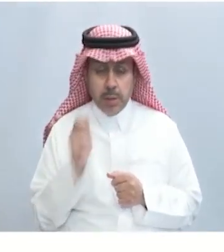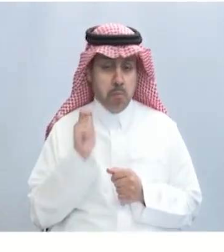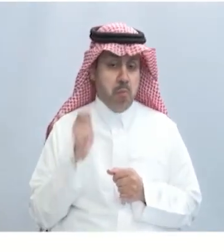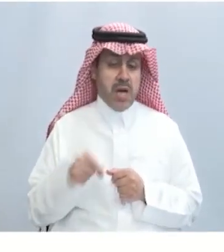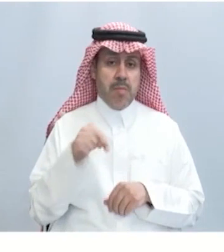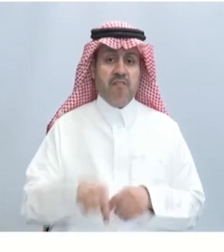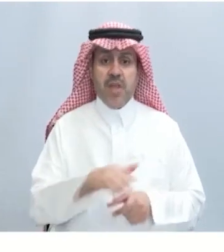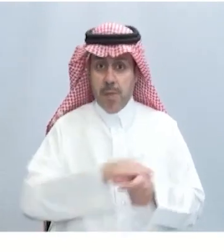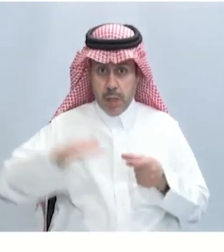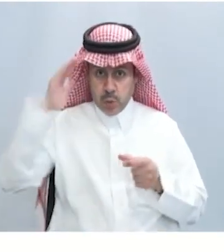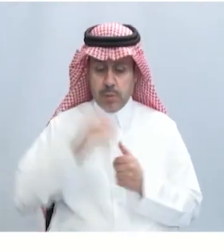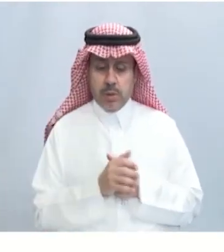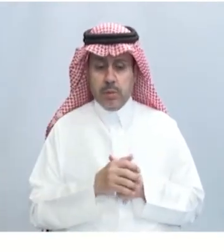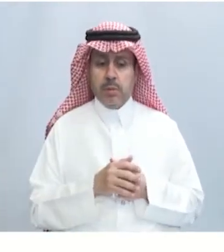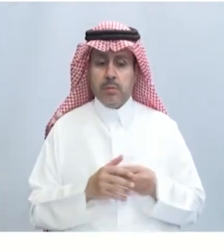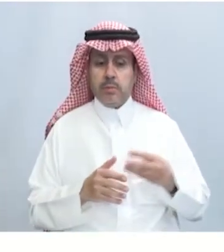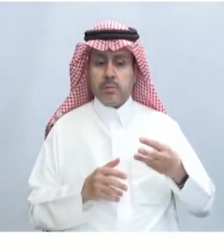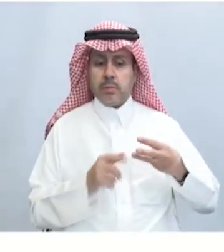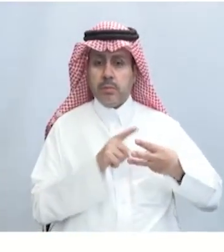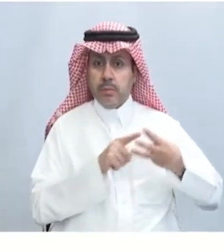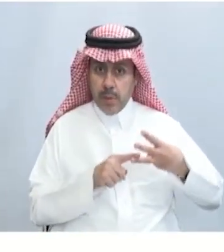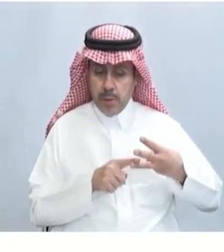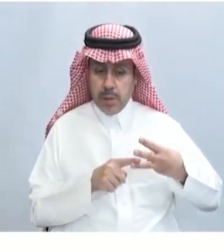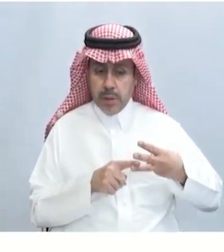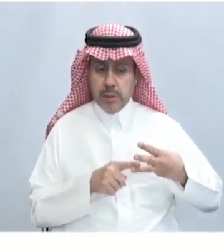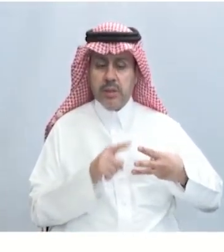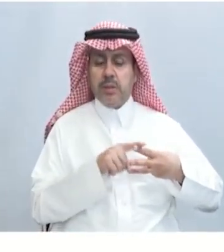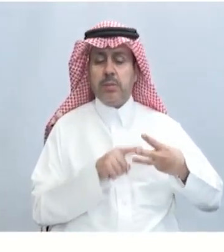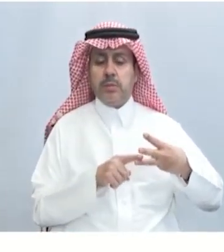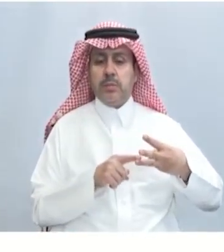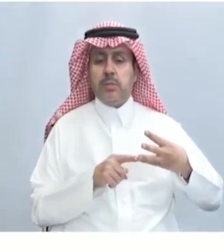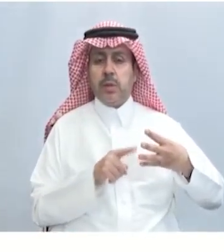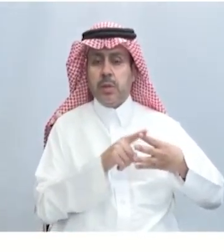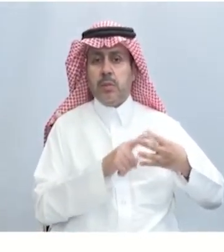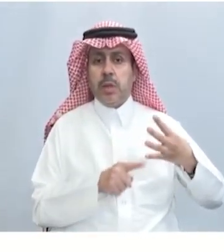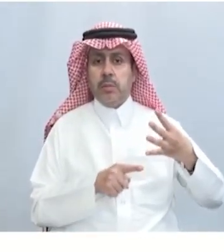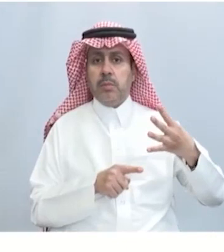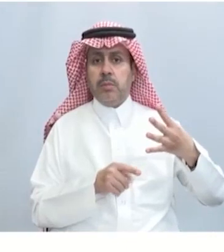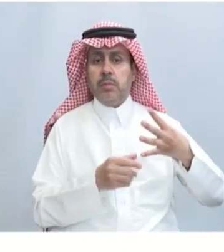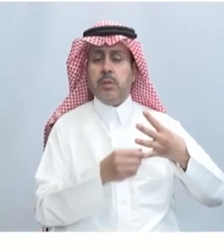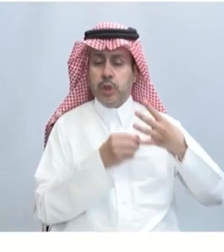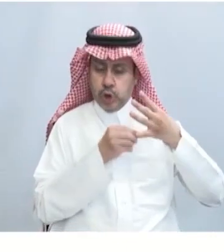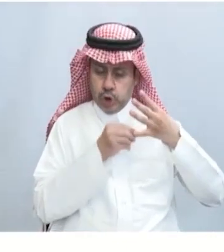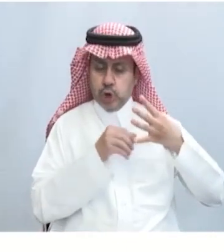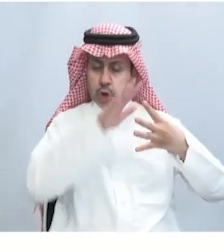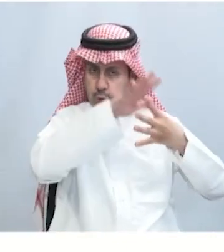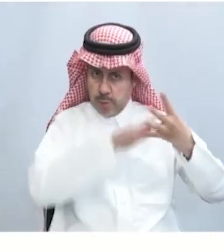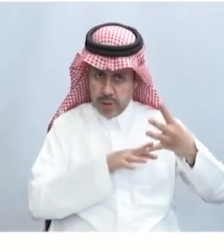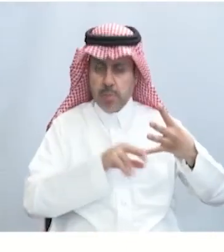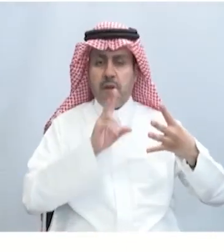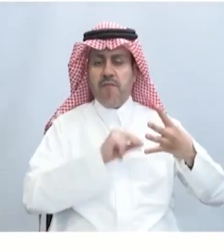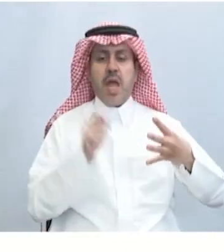محكمه التنفيذ المحكمه الجزائيه المحكمه العماليه جميع ما سبق بلا شك ان الجواب هو